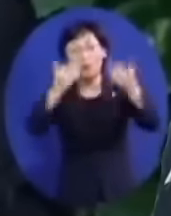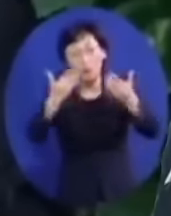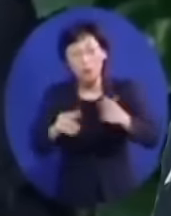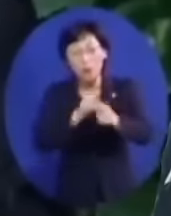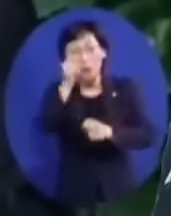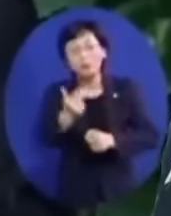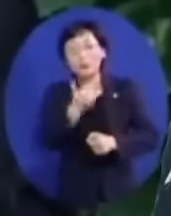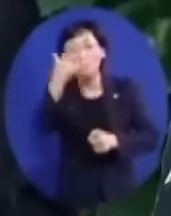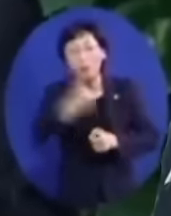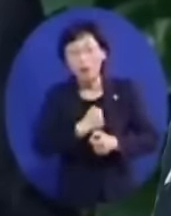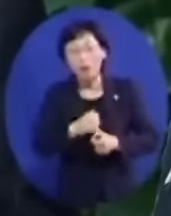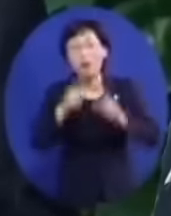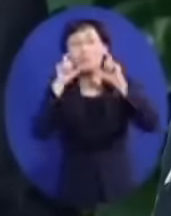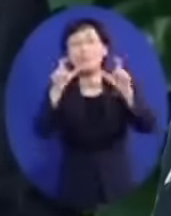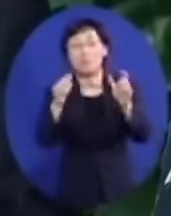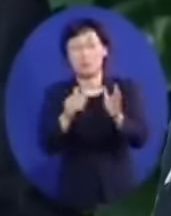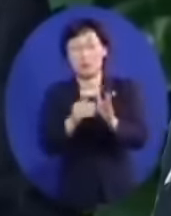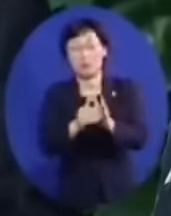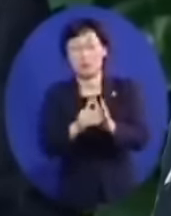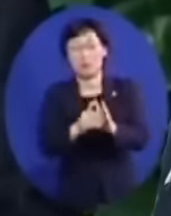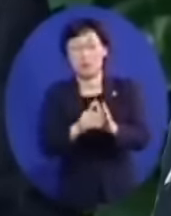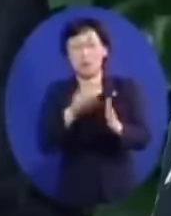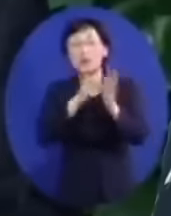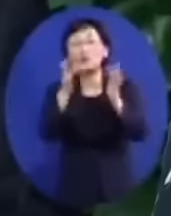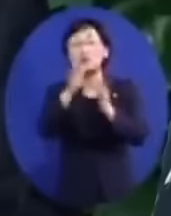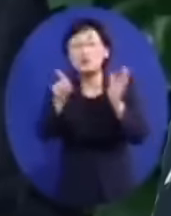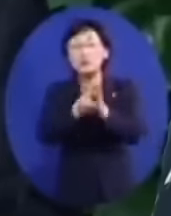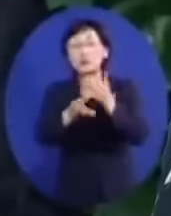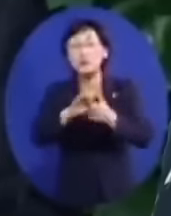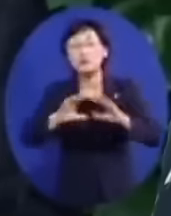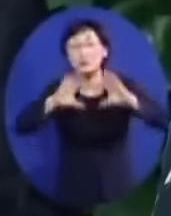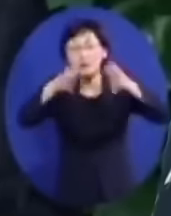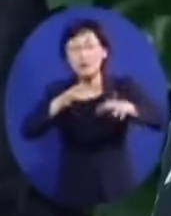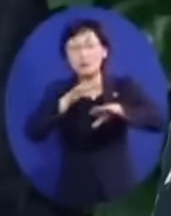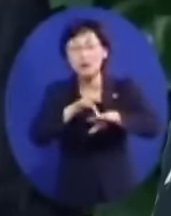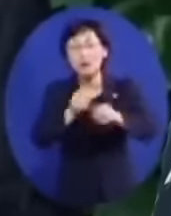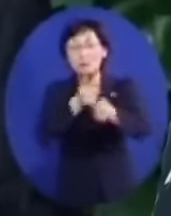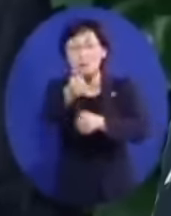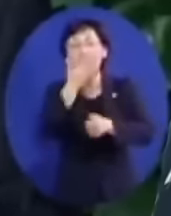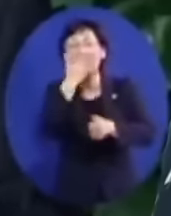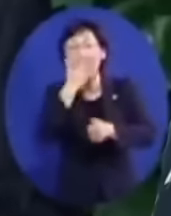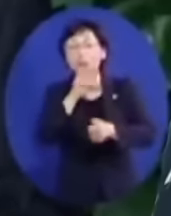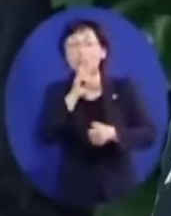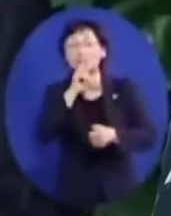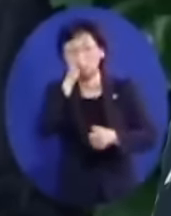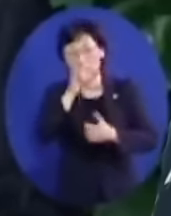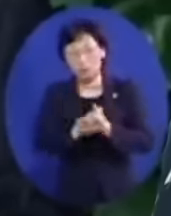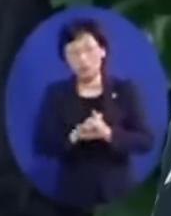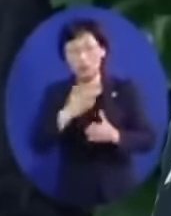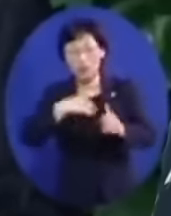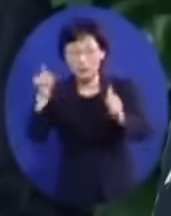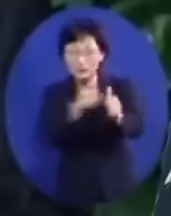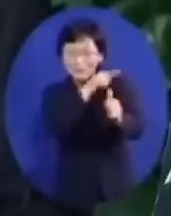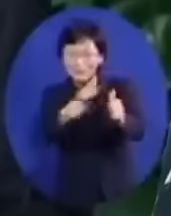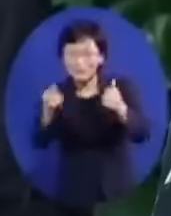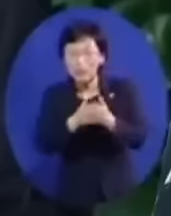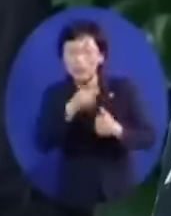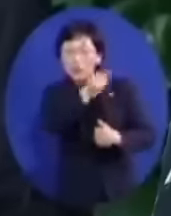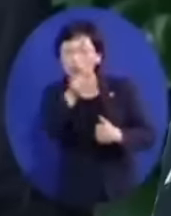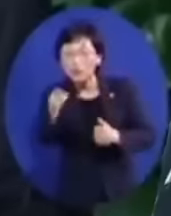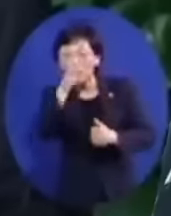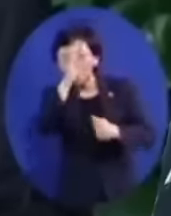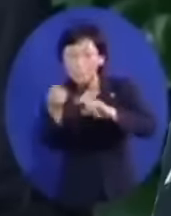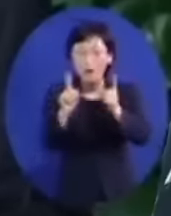말하고 계시고 나를 믿으면 세상과 마귀를 이길 수 있는 힘을 얻는다고 말씀하시고 내가 채찍에 맞음으로 네가 나음을 입었다.